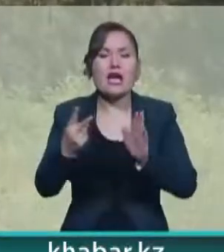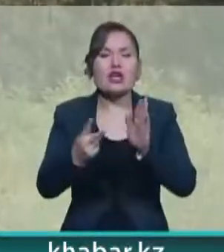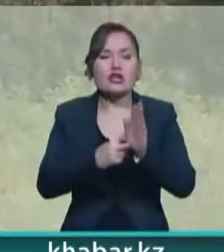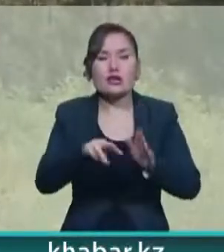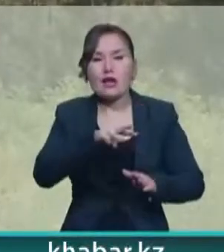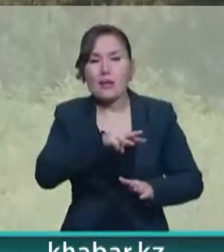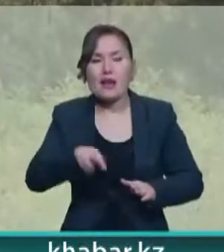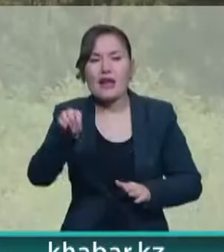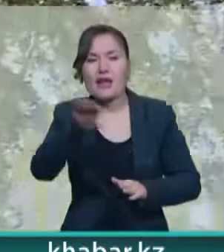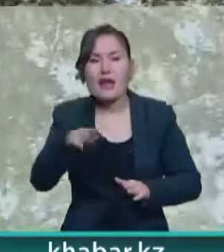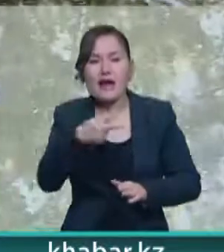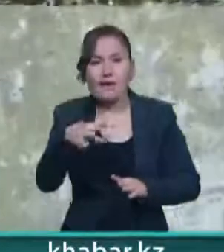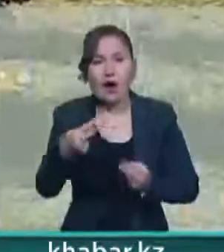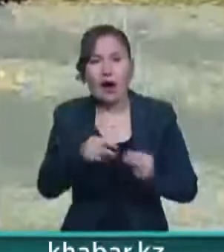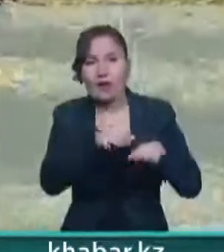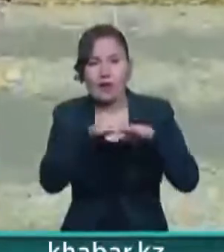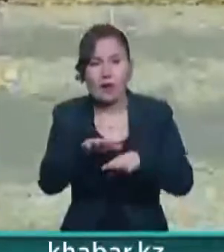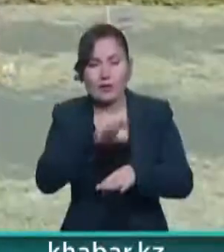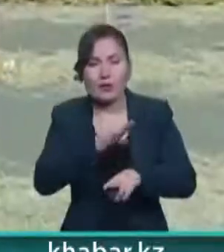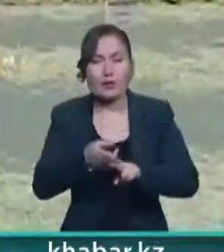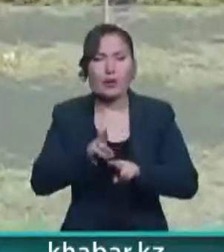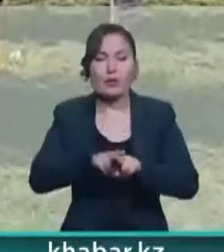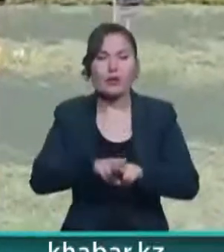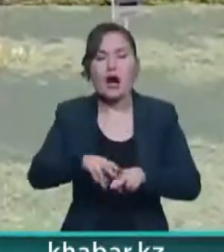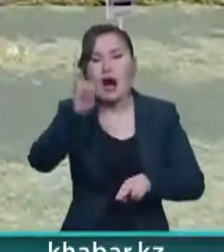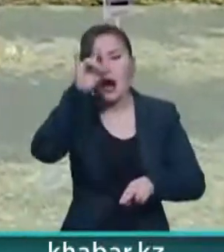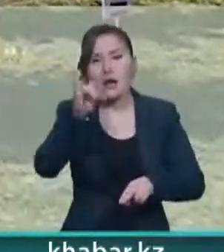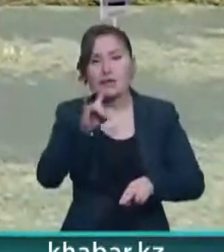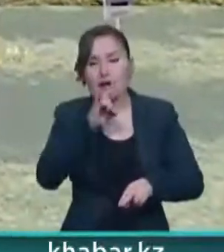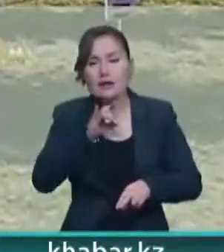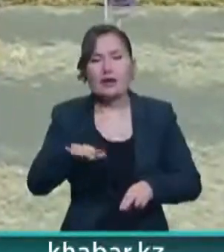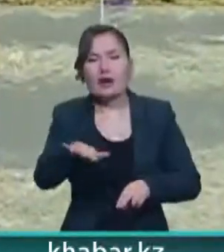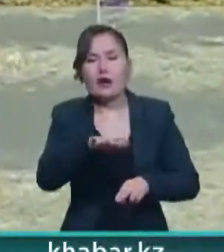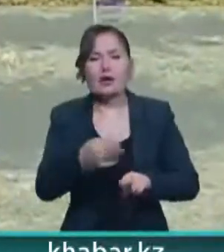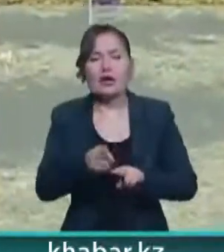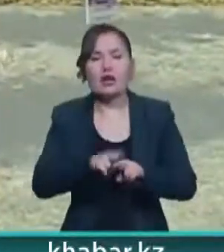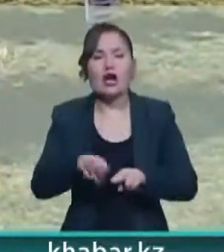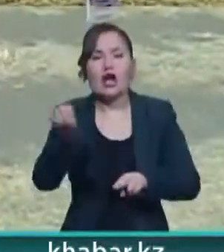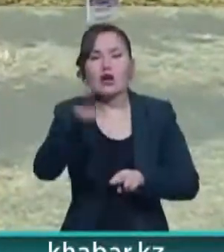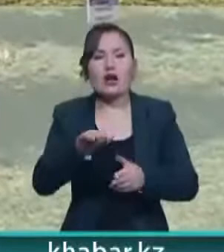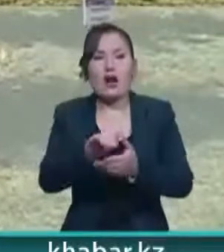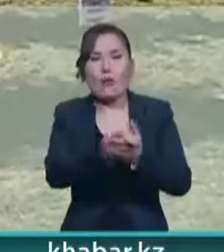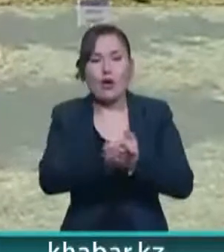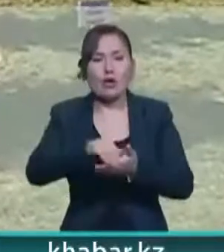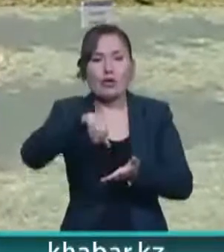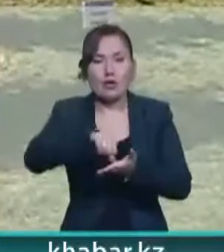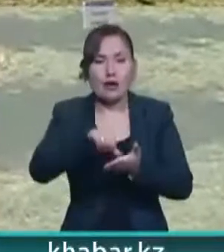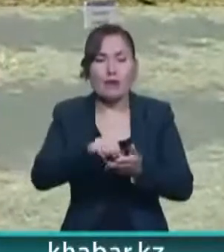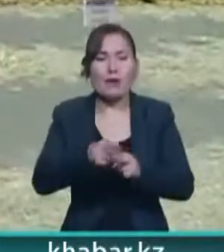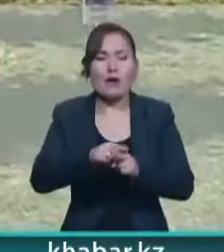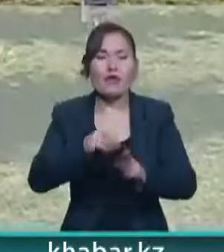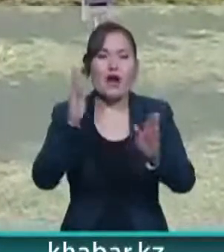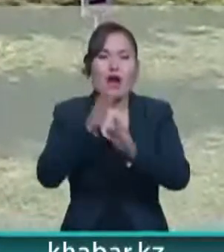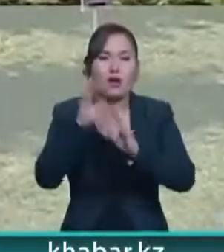миллион евро бағытталған. Тағы бір айта кетерлігі, Қазақстандағы Еуропалық одақтың өкілдігі